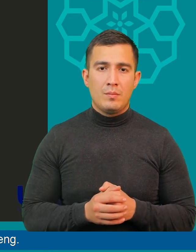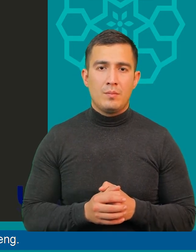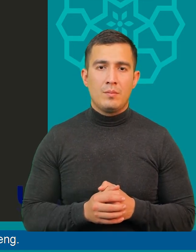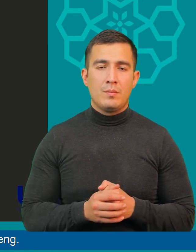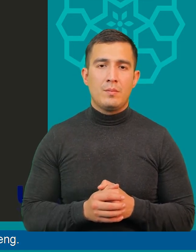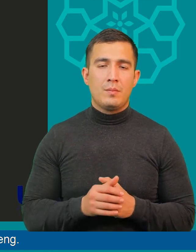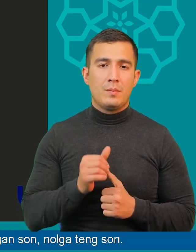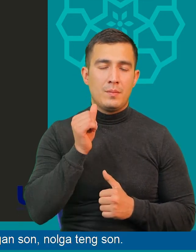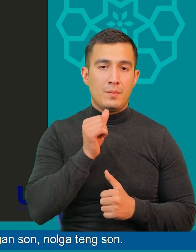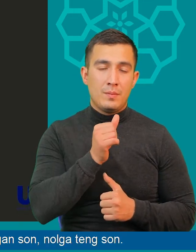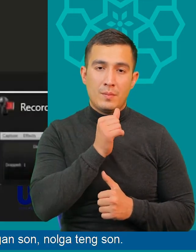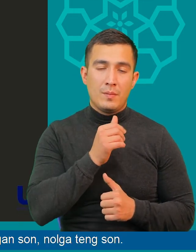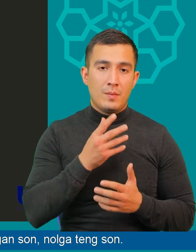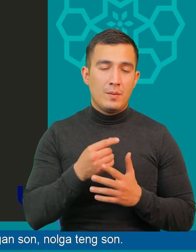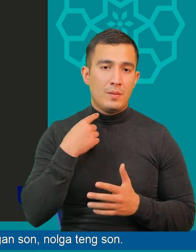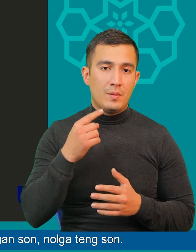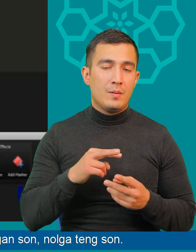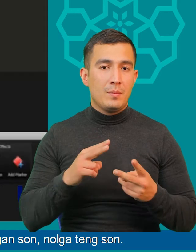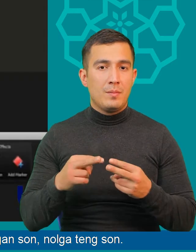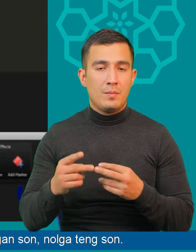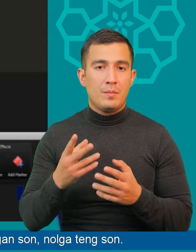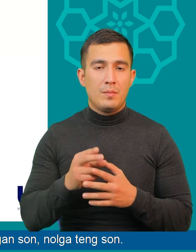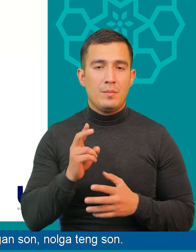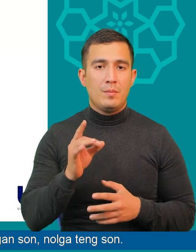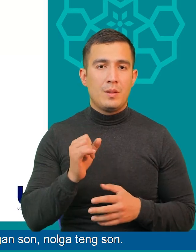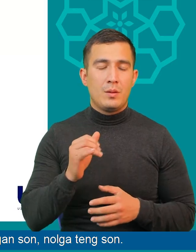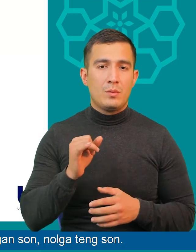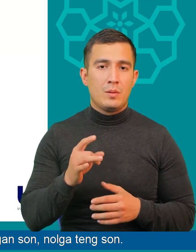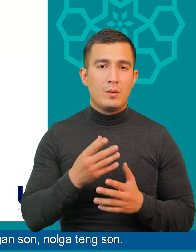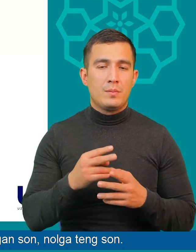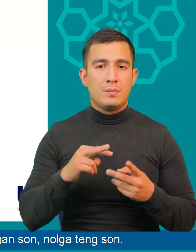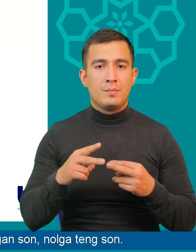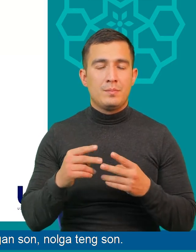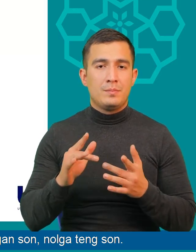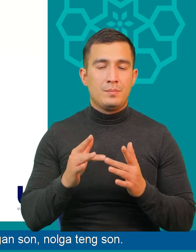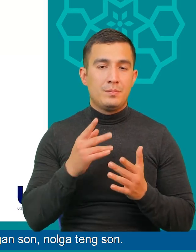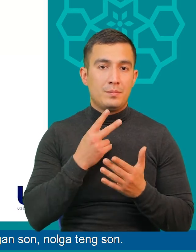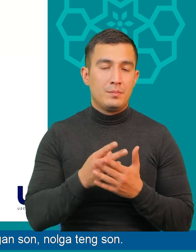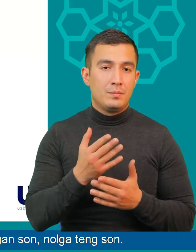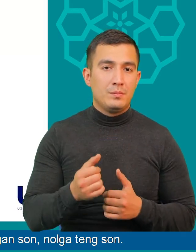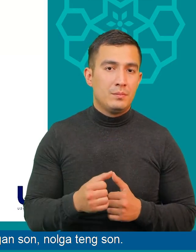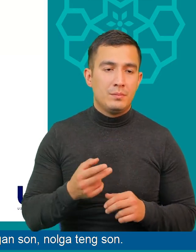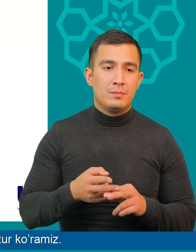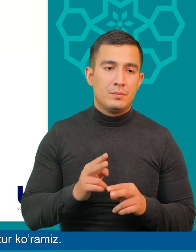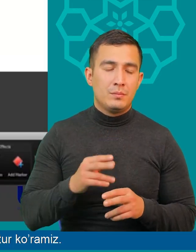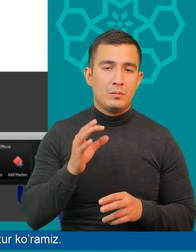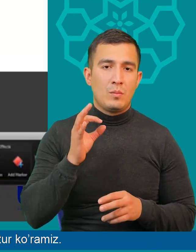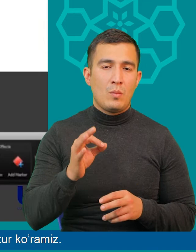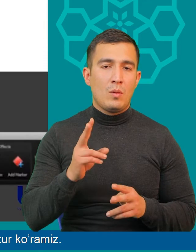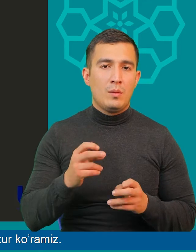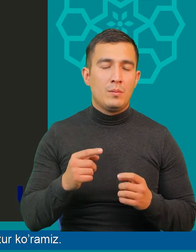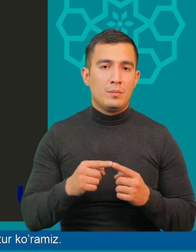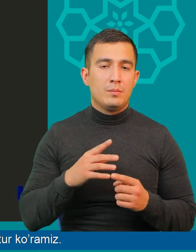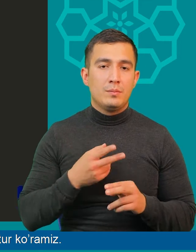0 ga teng son. Dasturni saqlab, browser oynasiga o'tib, yangilab ko'rsak, mana 0 ga teng son. Endi